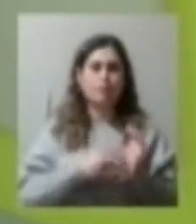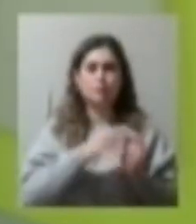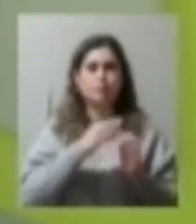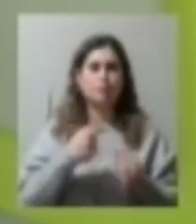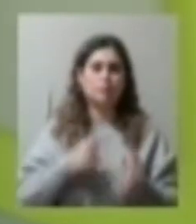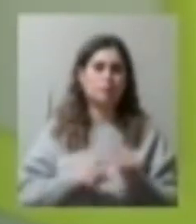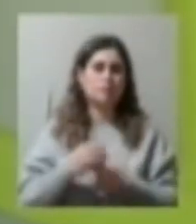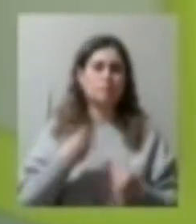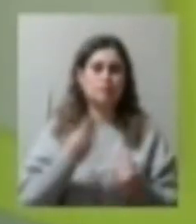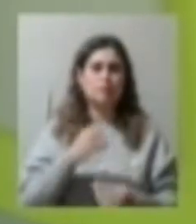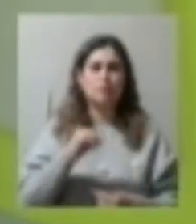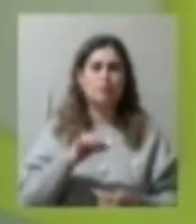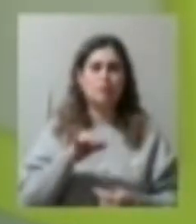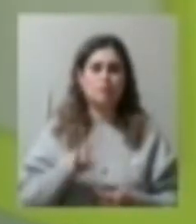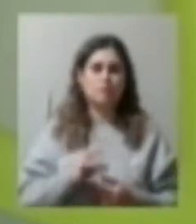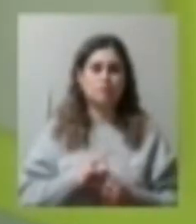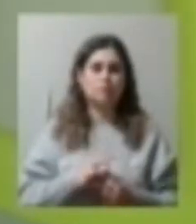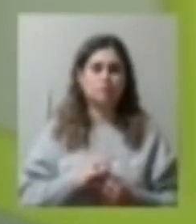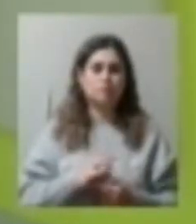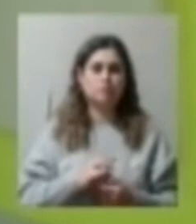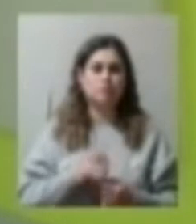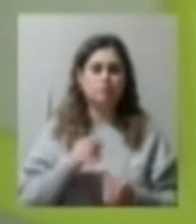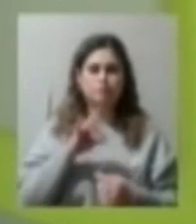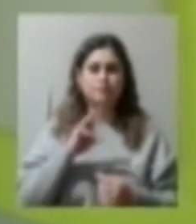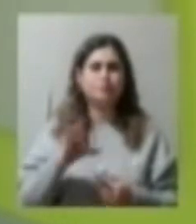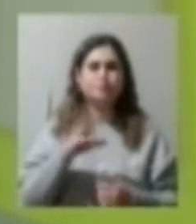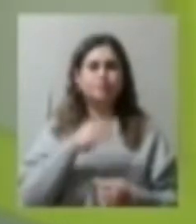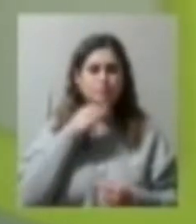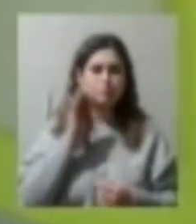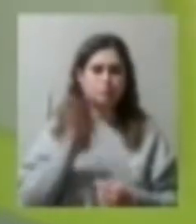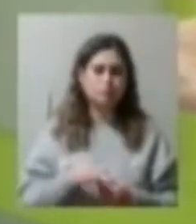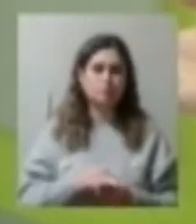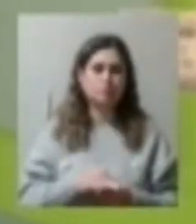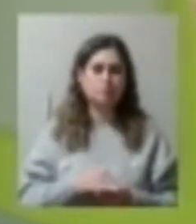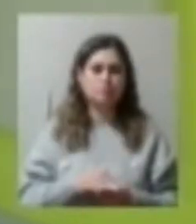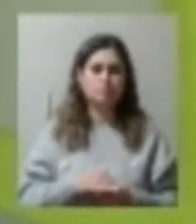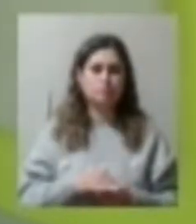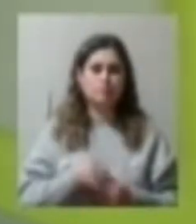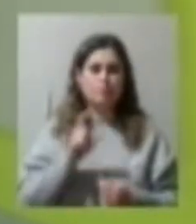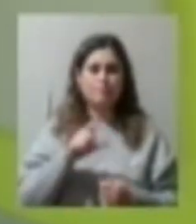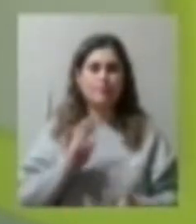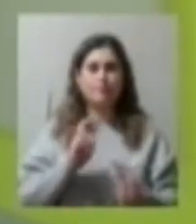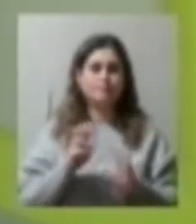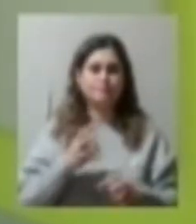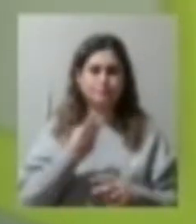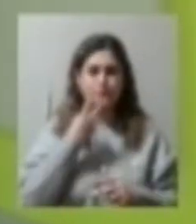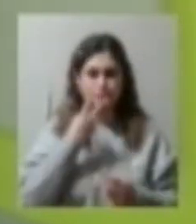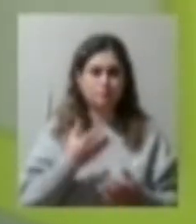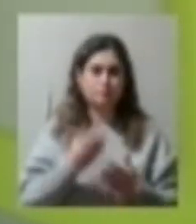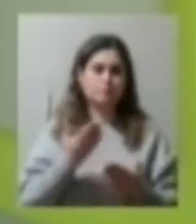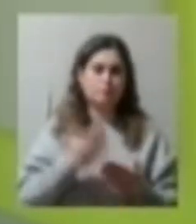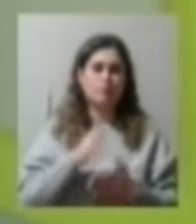починаємо видавати талони. Талонів всім вистачає. Люди приходять ще от зараз, ще є